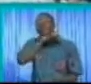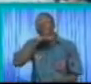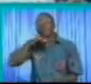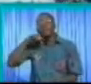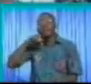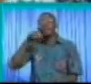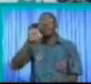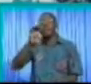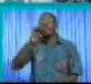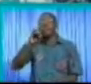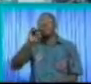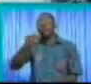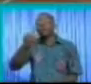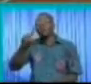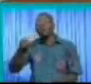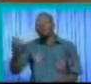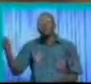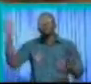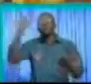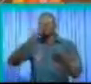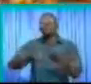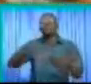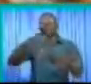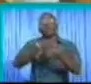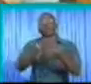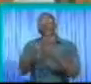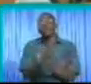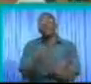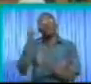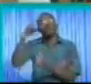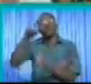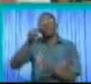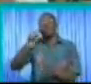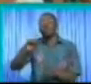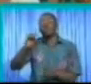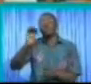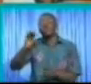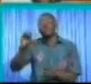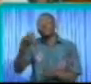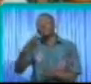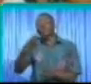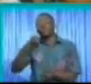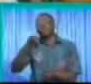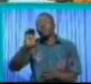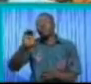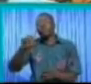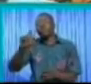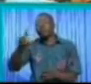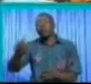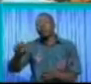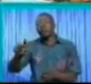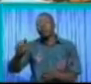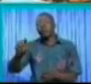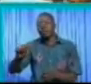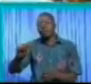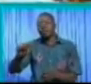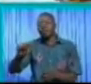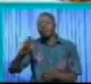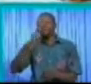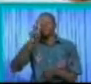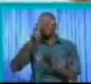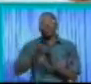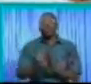le séchage, jusqu'à la fabrication du chocolat. Je viens de goûter à un succulent chocolat, du chocolat vraiment